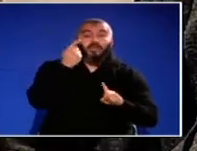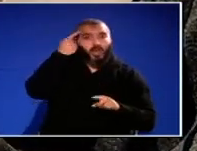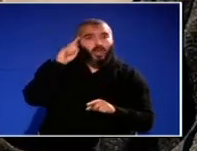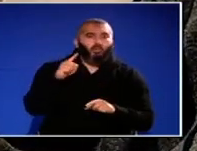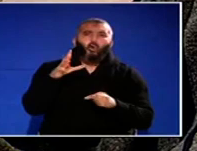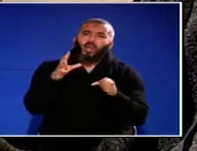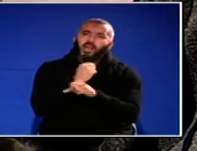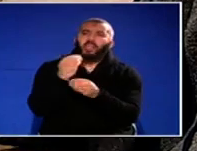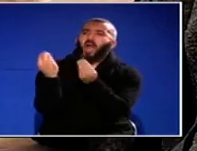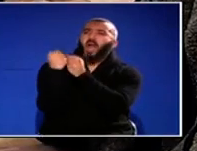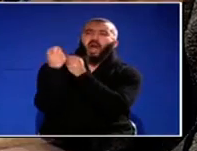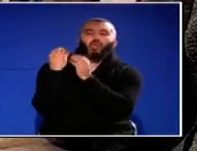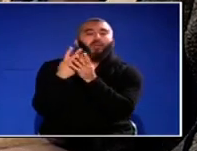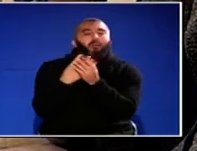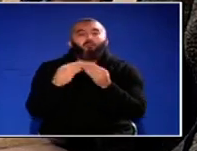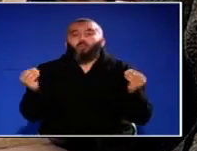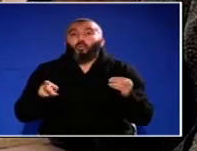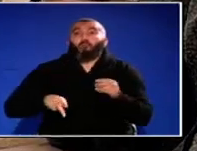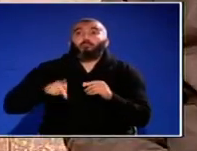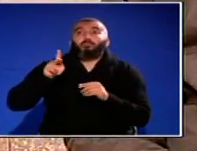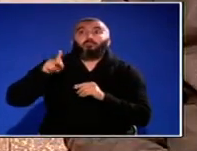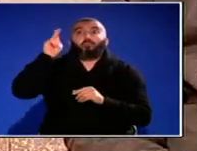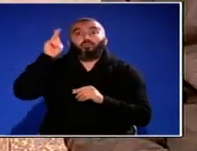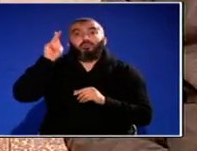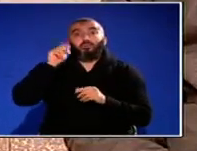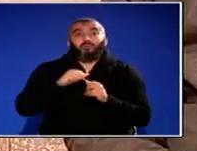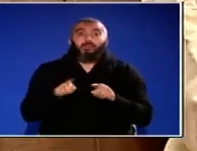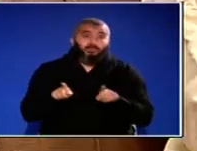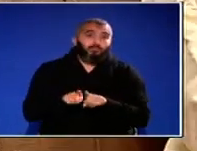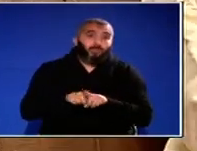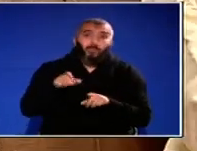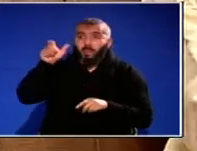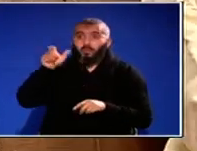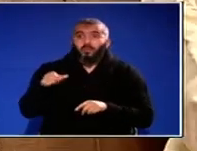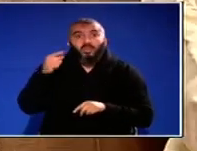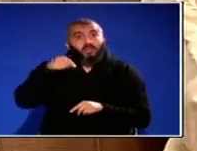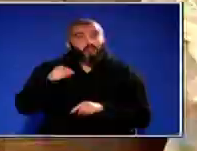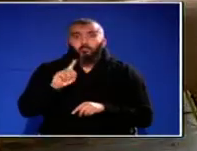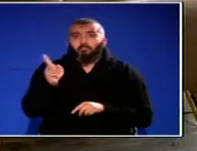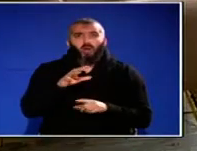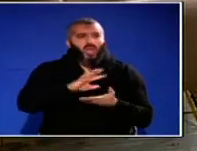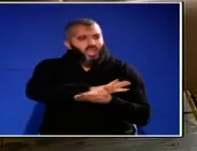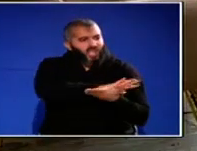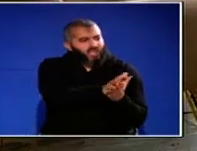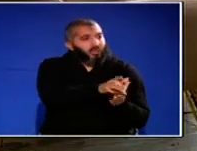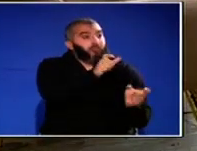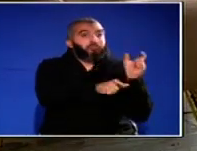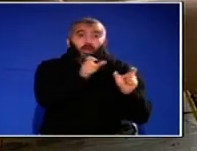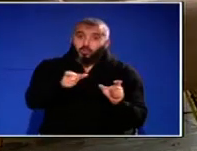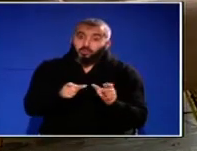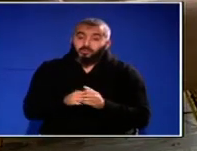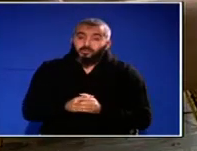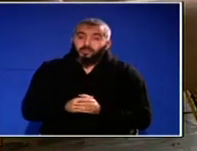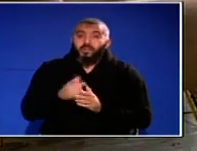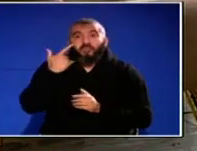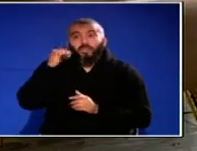الله سبحانه وتعالى، في تعويد أنفسنا على عدم الظلم، وهو العدل كما قال أستاذنا، وهو إنسان يعود نفسه على العدل. فالذي